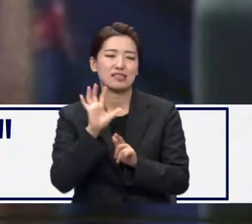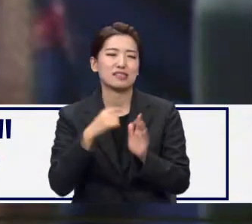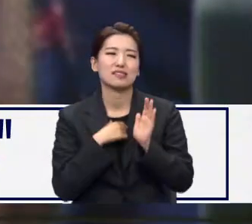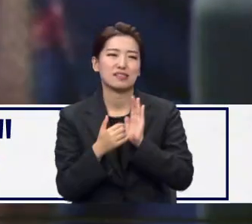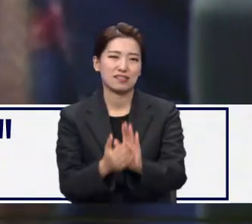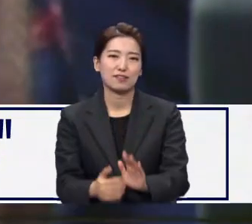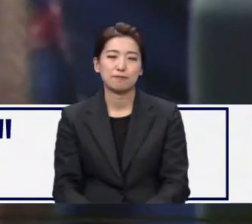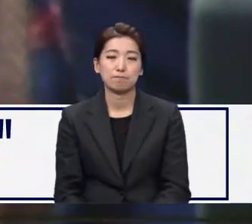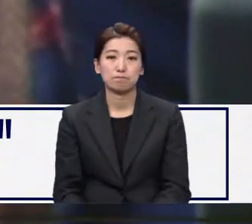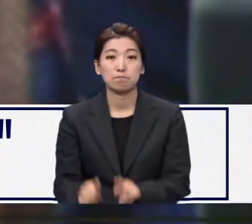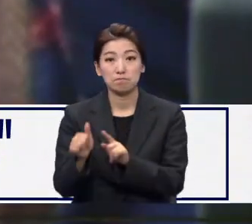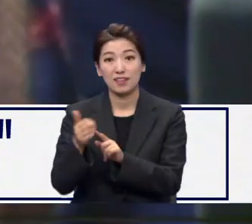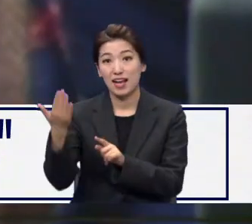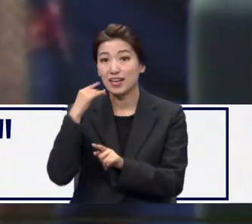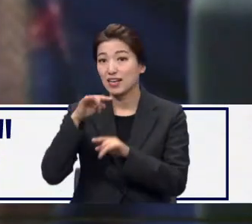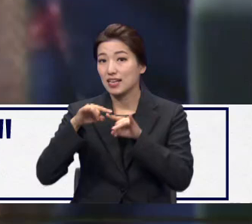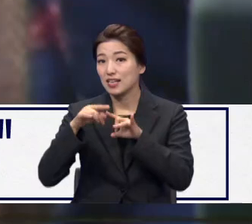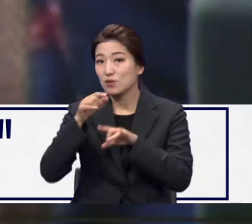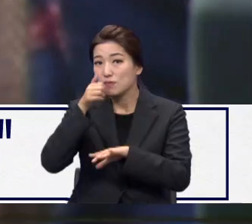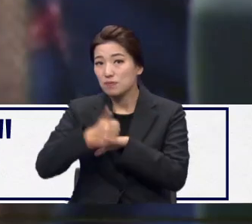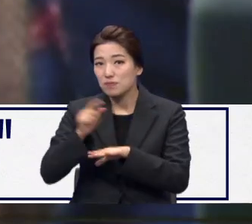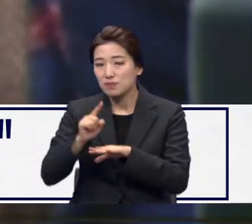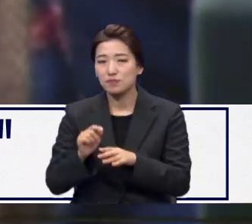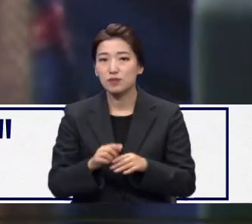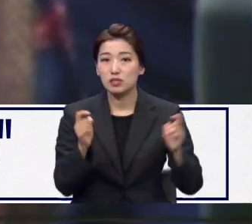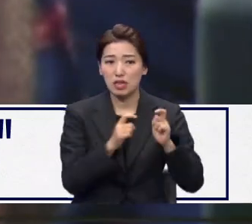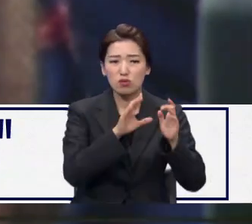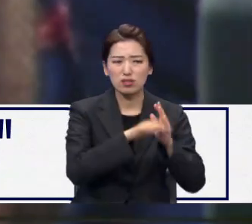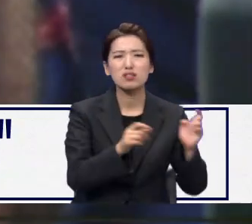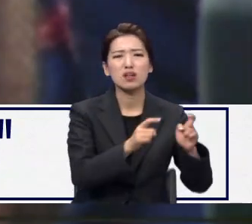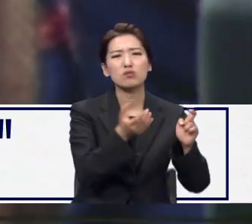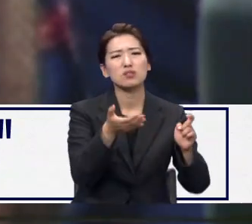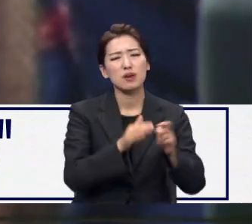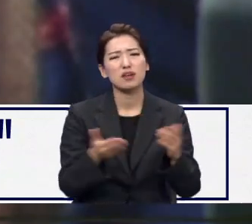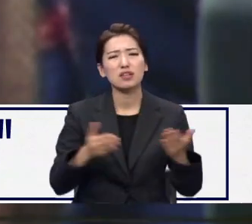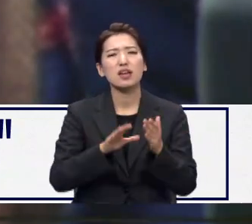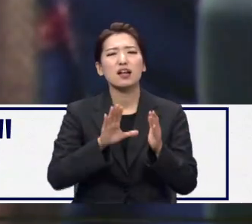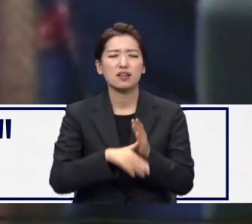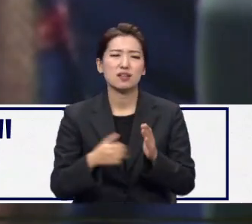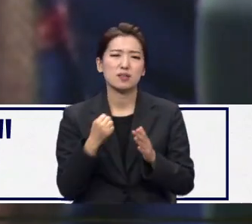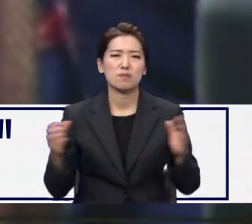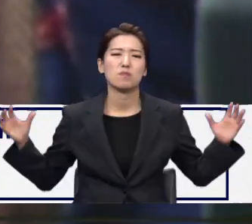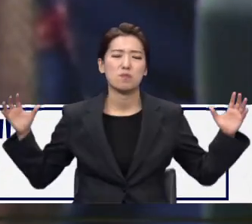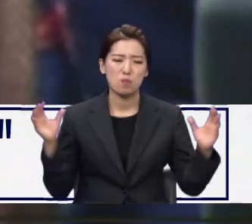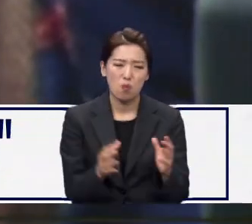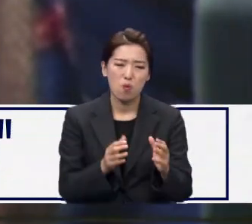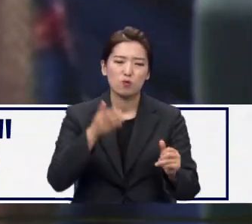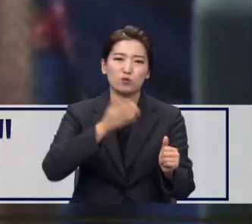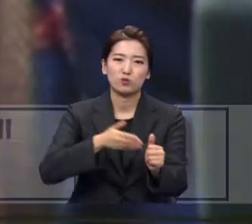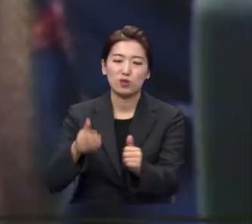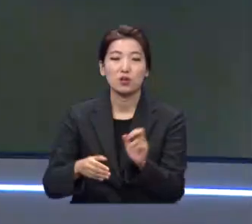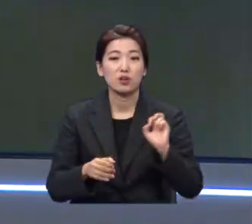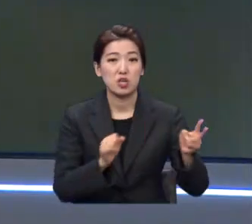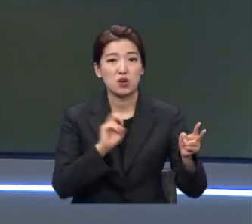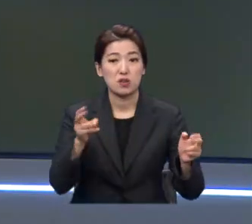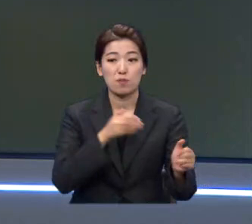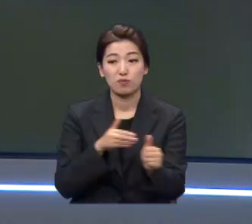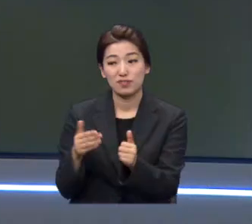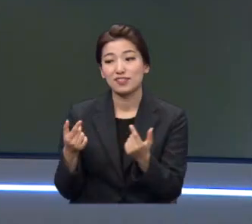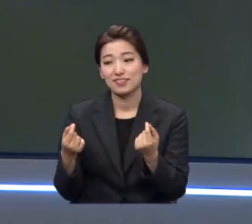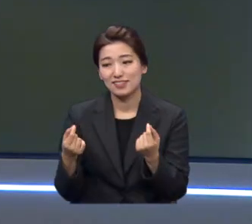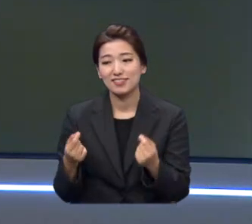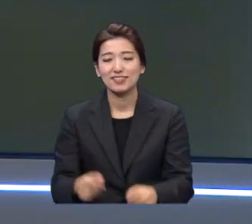싸울 땐 싸우더라도 일할 땐 힘을 합쳐 달라 여야 모두한테 한 얘기로